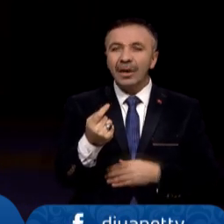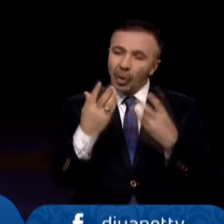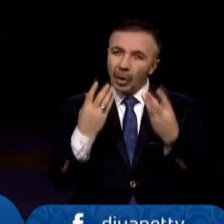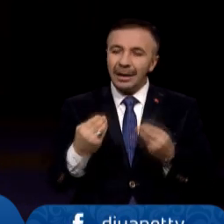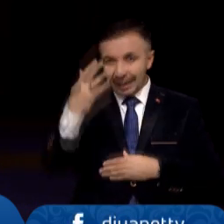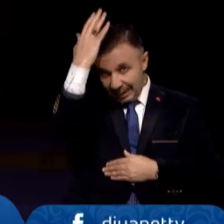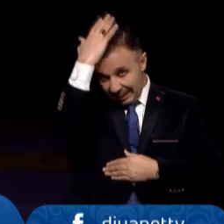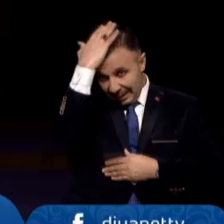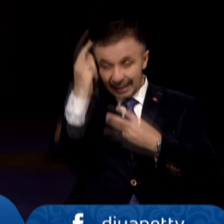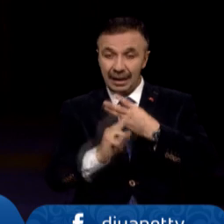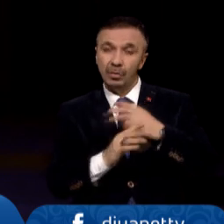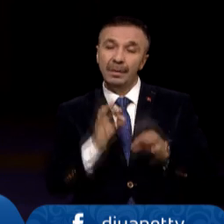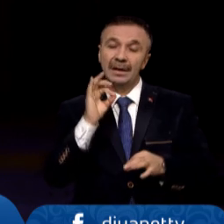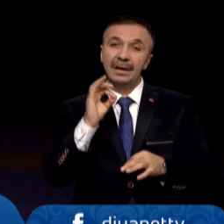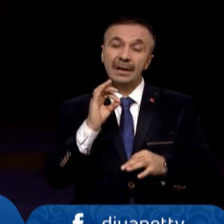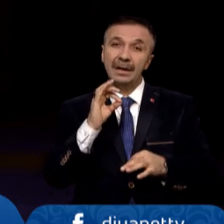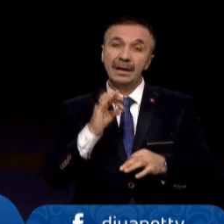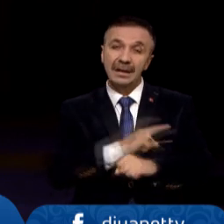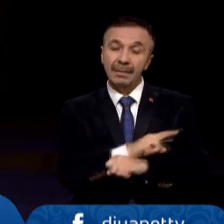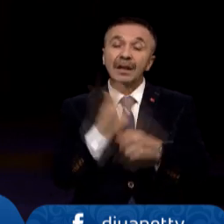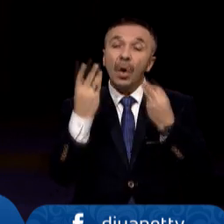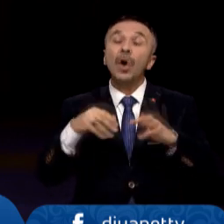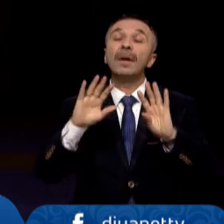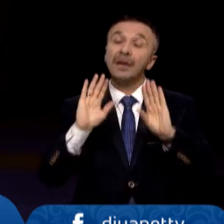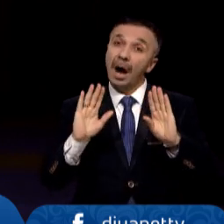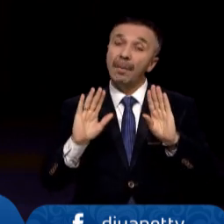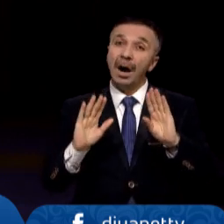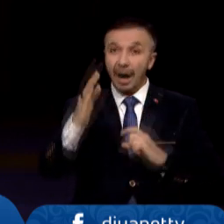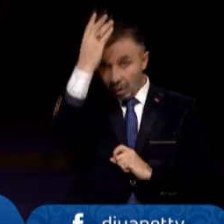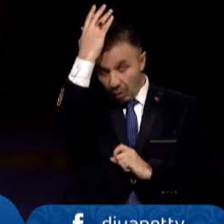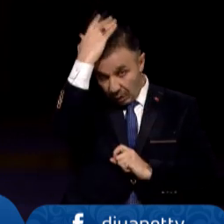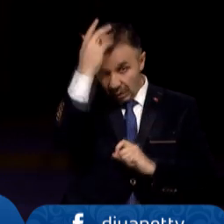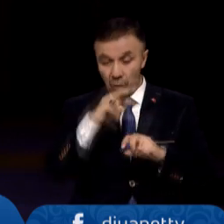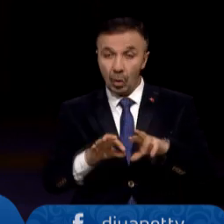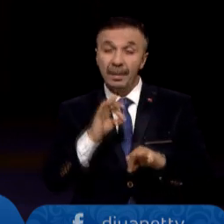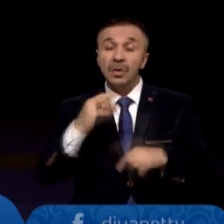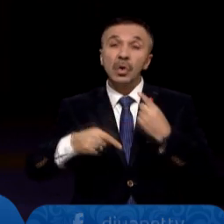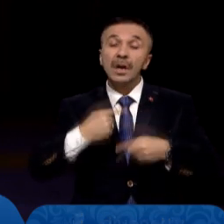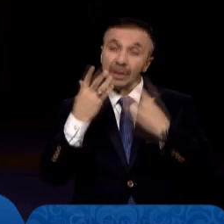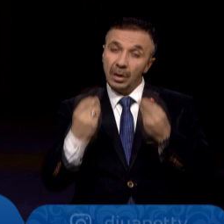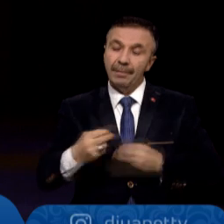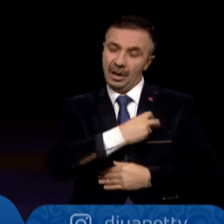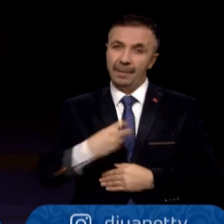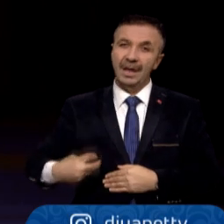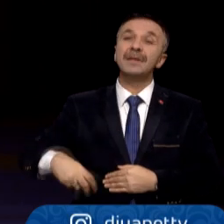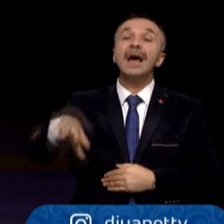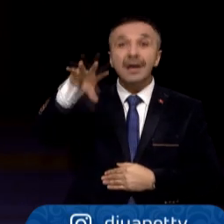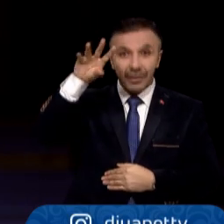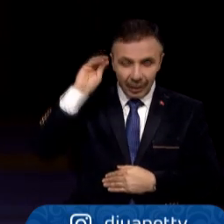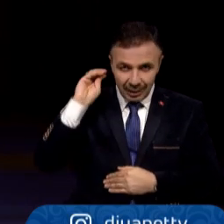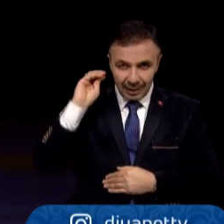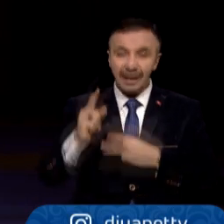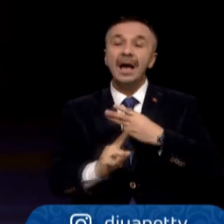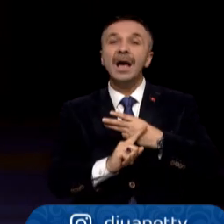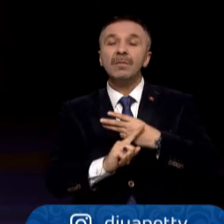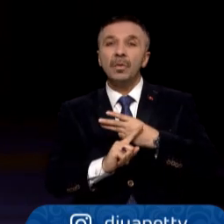Hazreti Ebubekir zamanında olmayan ama Ömer zamanında olan Peygamberimizden öğrendiği